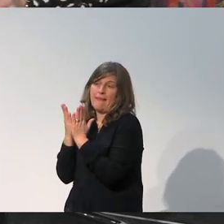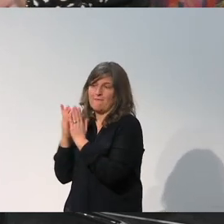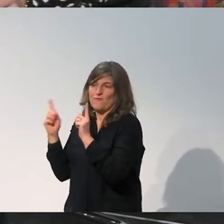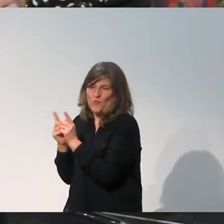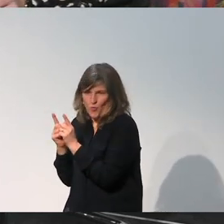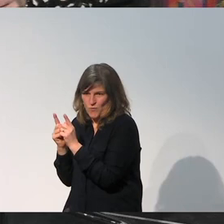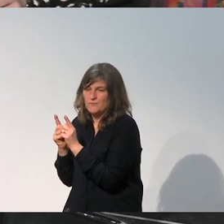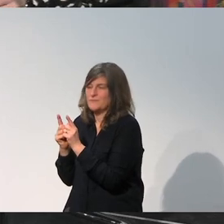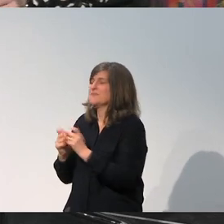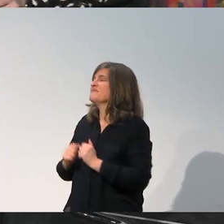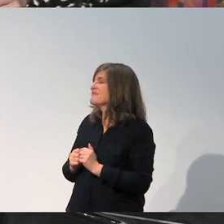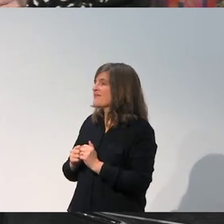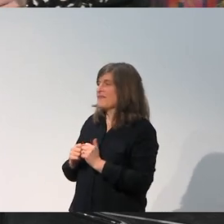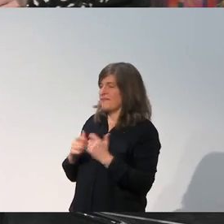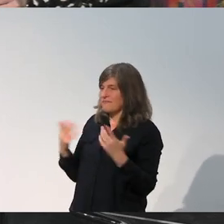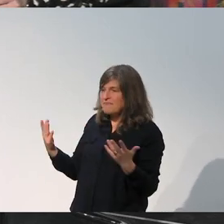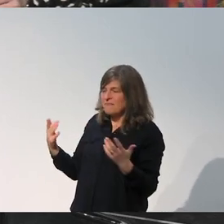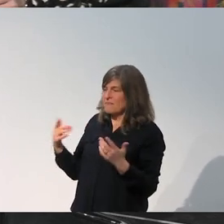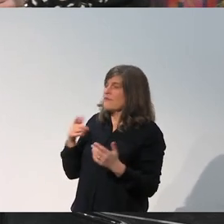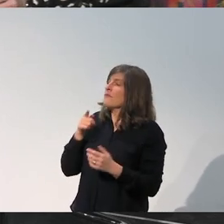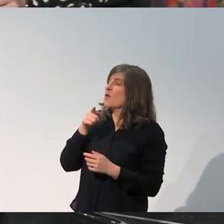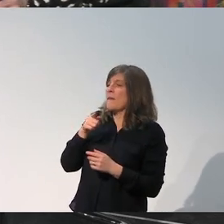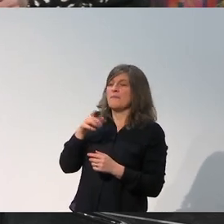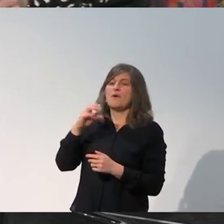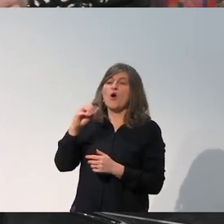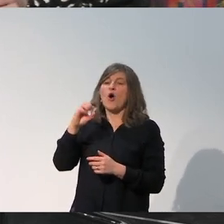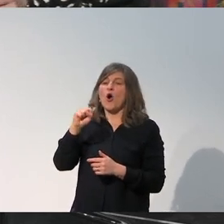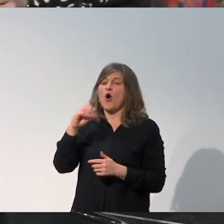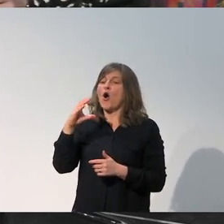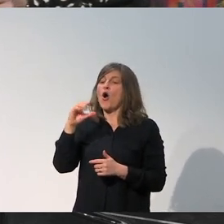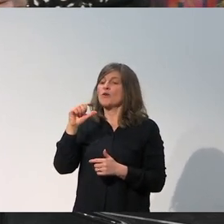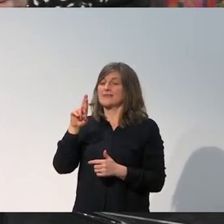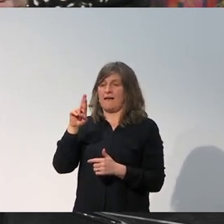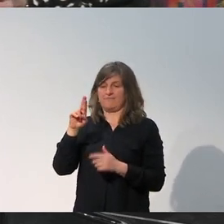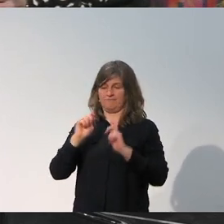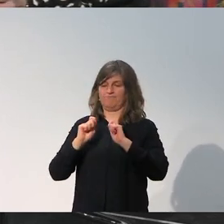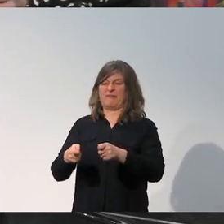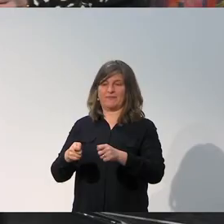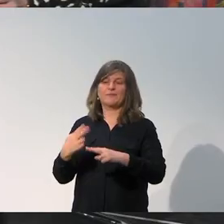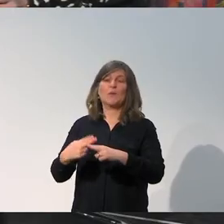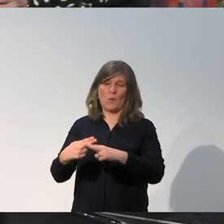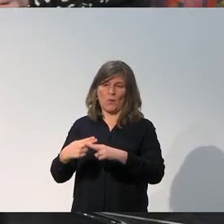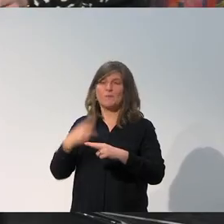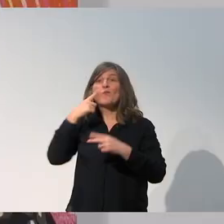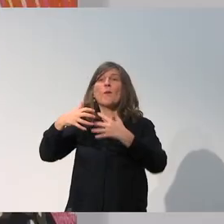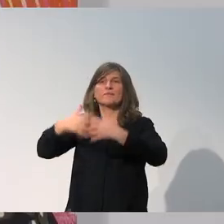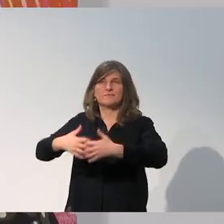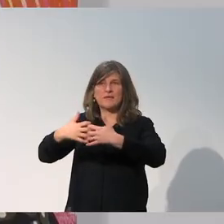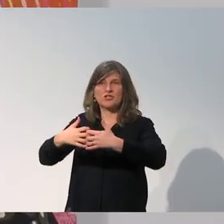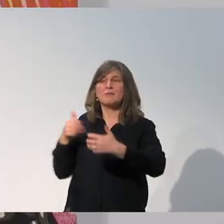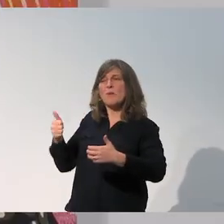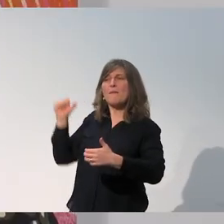qu'il bâtit sa machine Oscar, en fait. Et c'est pas lui qui décide de la baptiser. Hein,